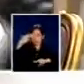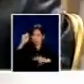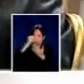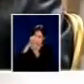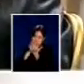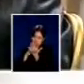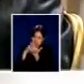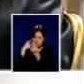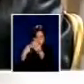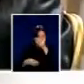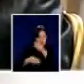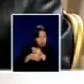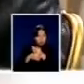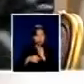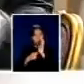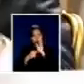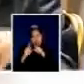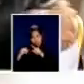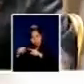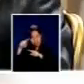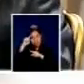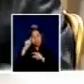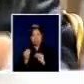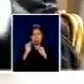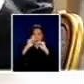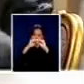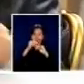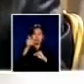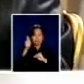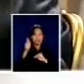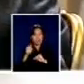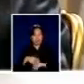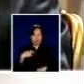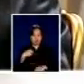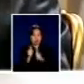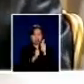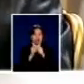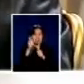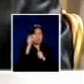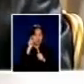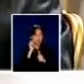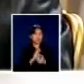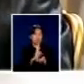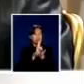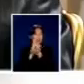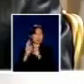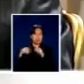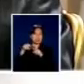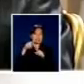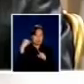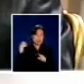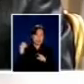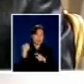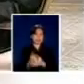ได้ผลงานวิชาการเดี๋ยวนี้พัฒนาคนเท่นมาแข่งกันเนี่ยนะเราให้ผลงานครูมีเขาเตรียมอยู่แล้วฮะ ครับ เขาเตรียมอยู